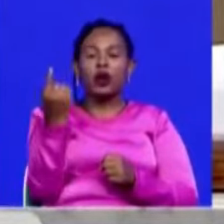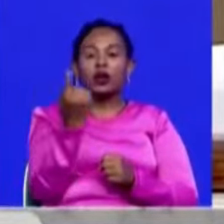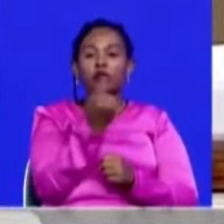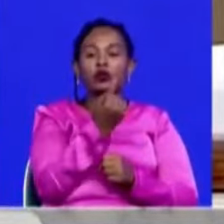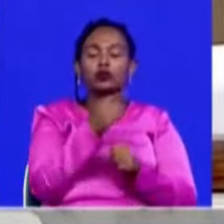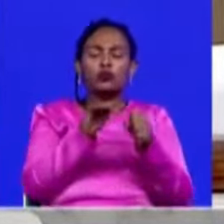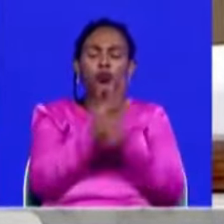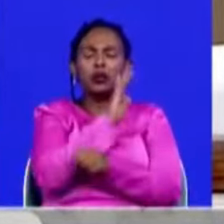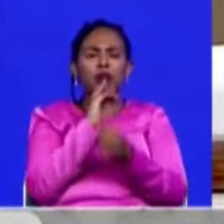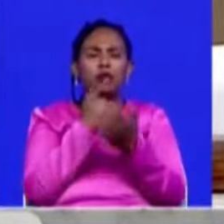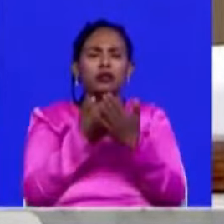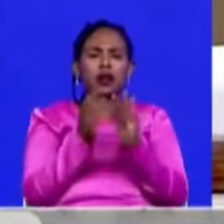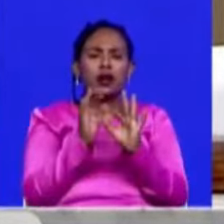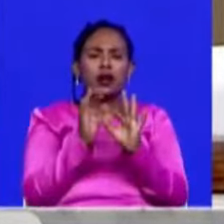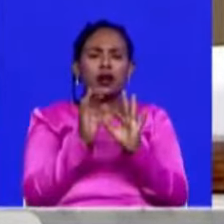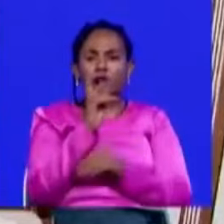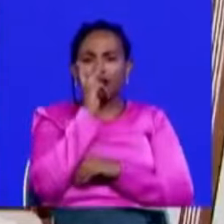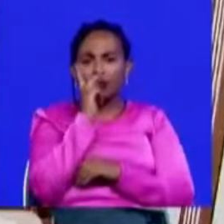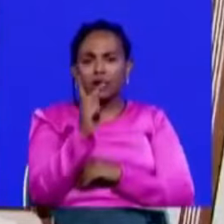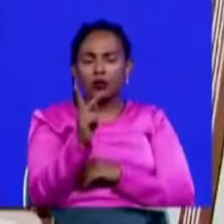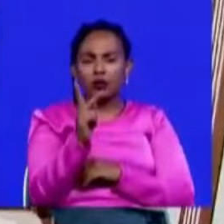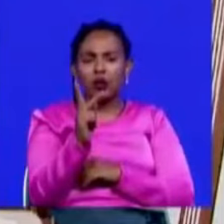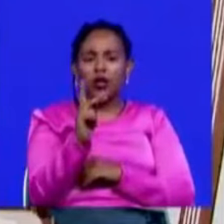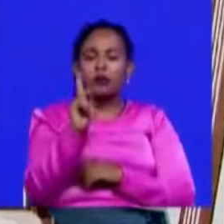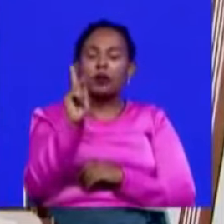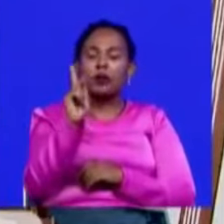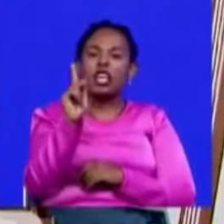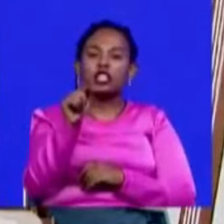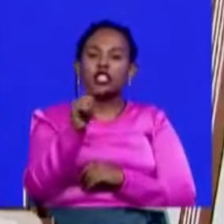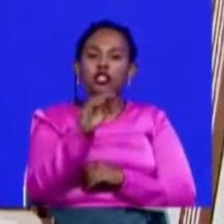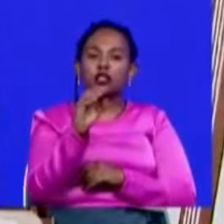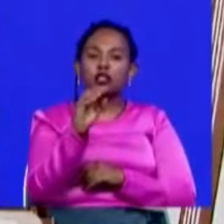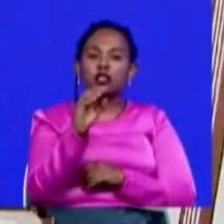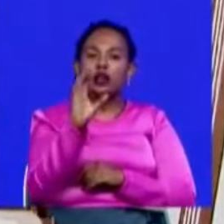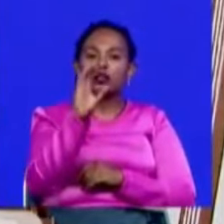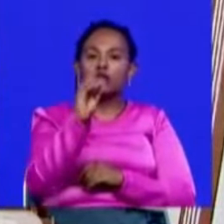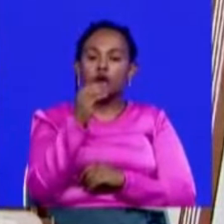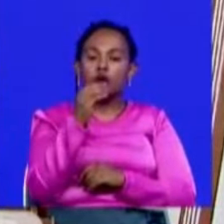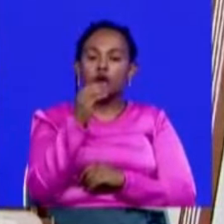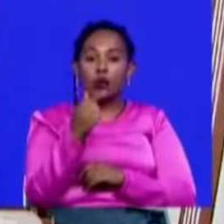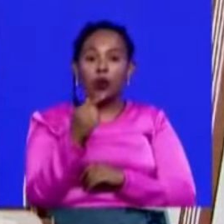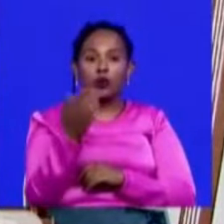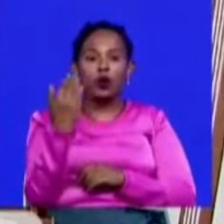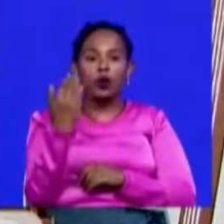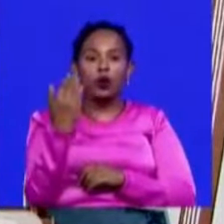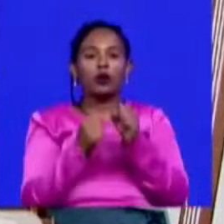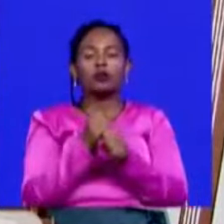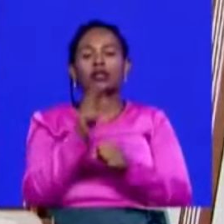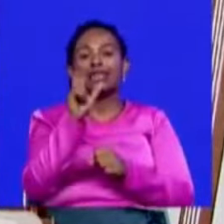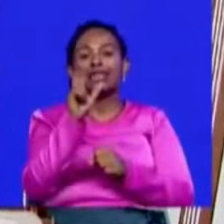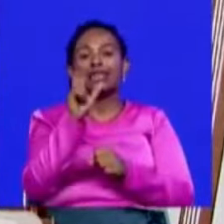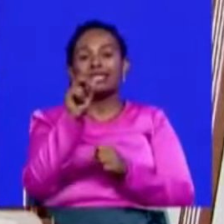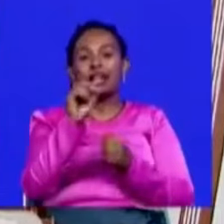አንዳንዶቻችን በቂ መረጃ ከሌለን ስትሉም እንደምታዩት በኬጂ እና ዜሮ ክፍል በሚባለው ባለፉት ዓመታት ከሰላሳ